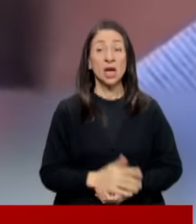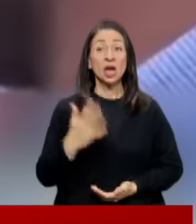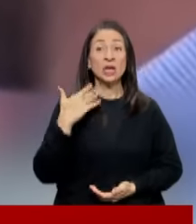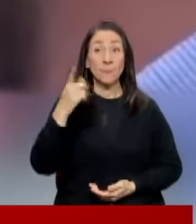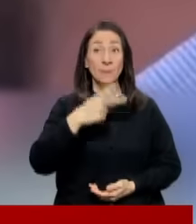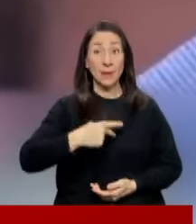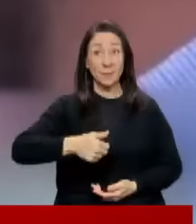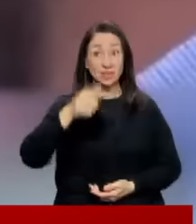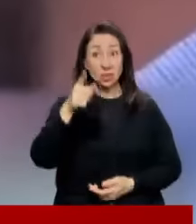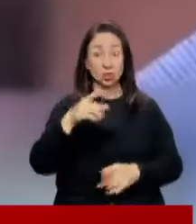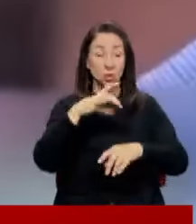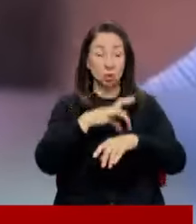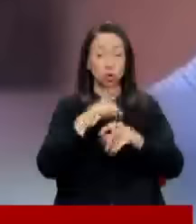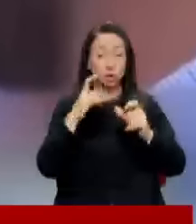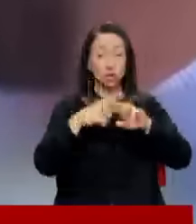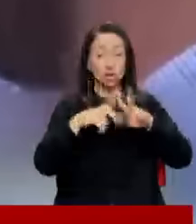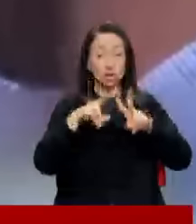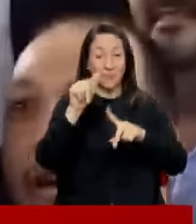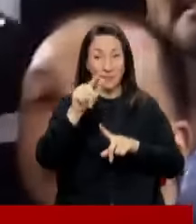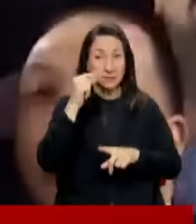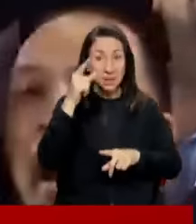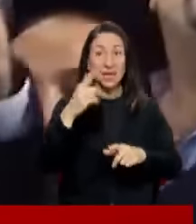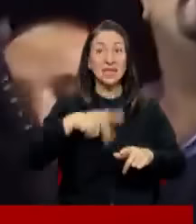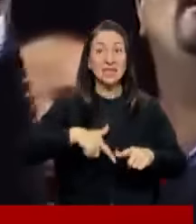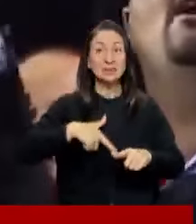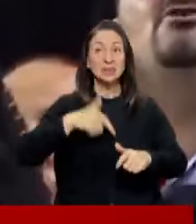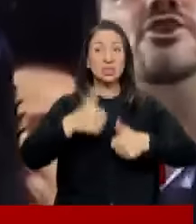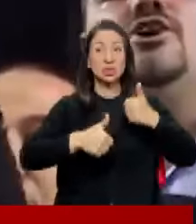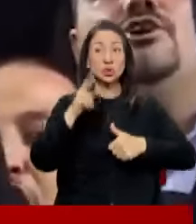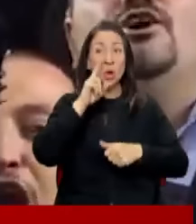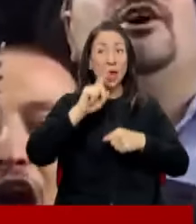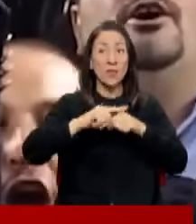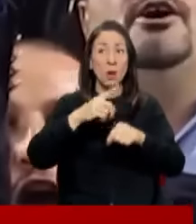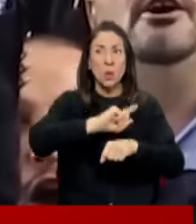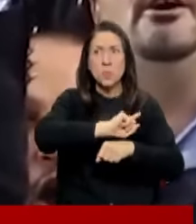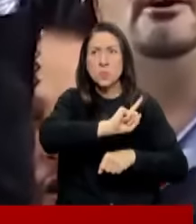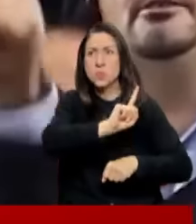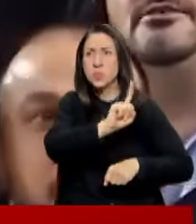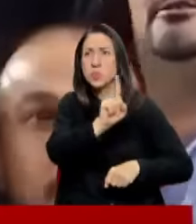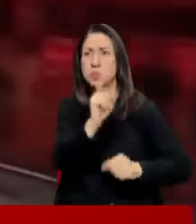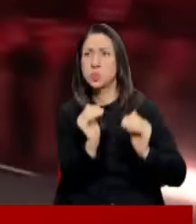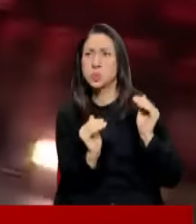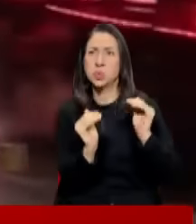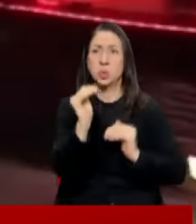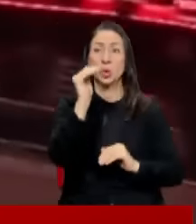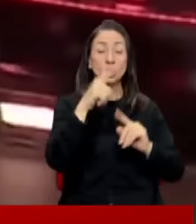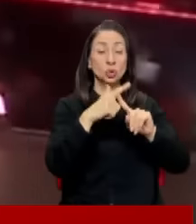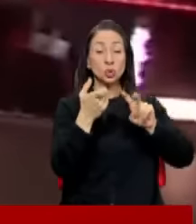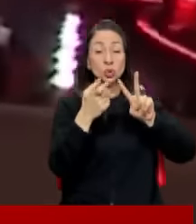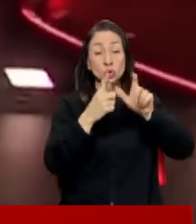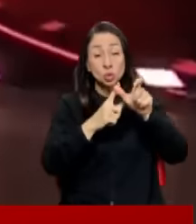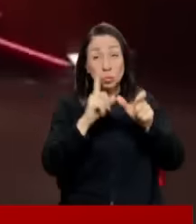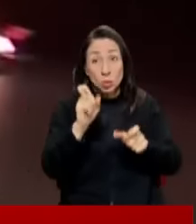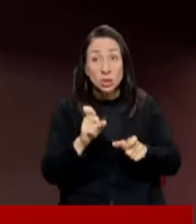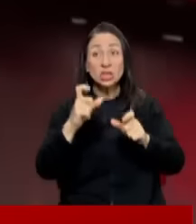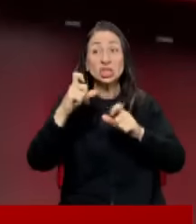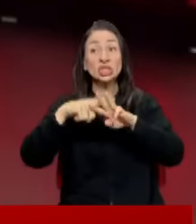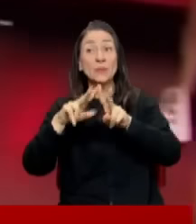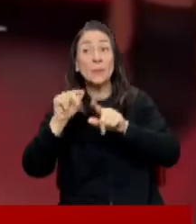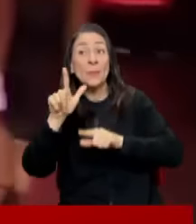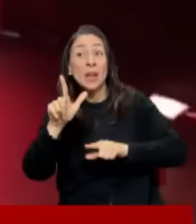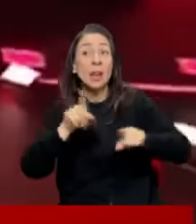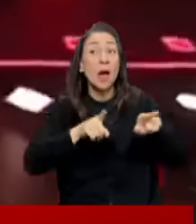Karşıyaka Belediye Başkanı Doktor Cemil Tugay, İzmir yarışında son haftalarda ibresi en çok yükselen isimdi. Tunç Soyer mi, Cemil Tugay mı